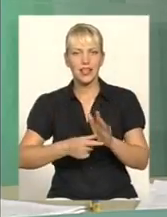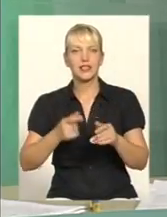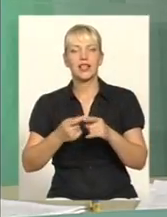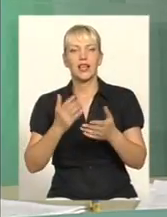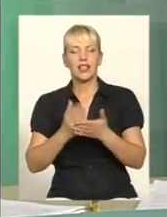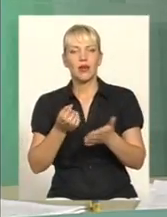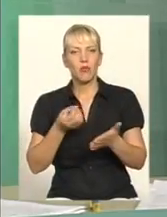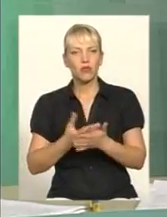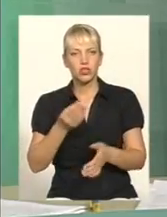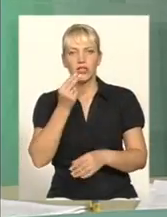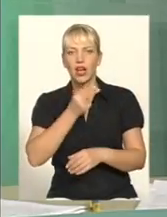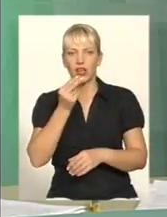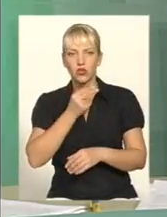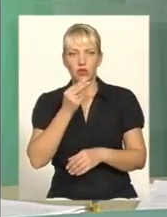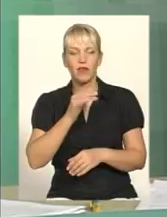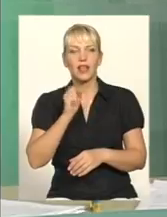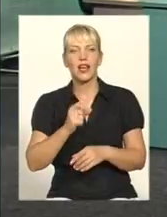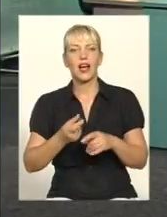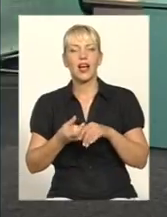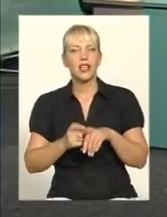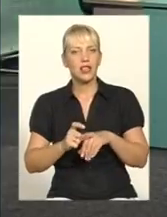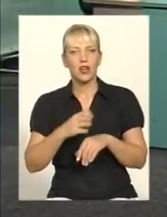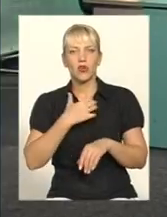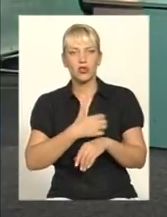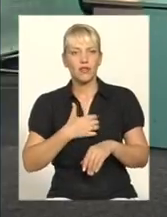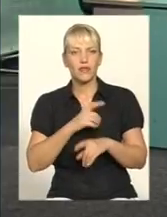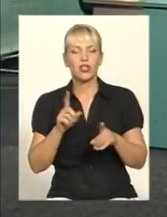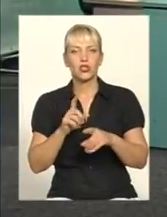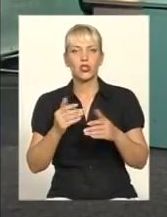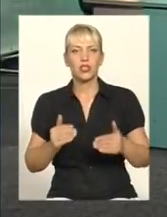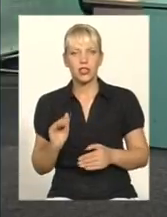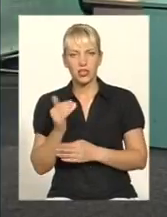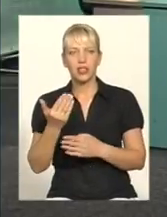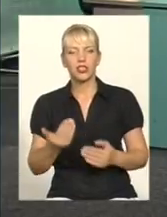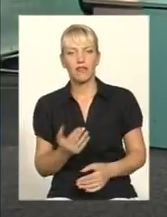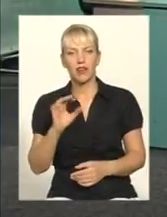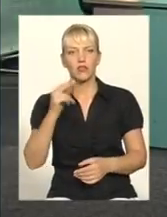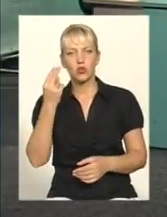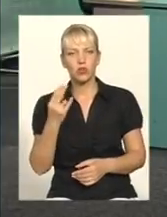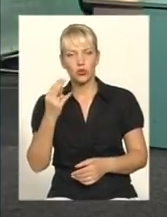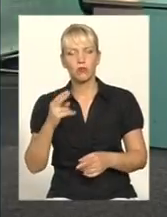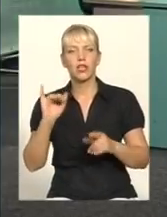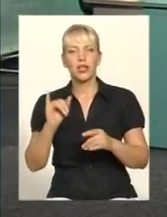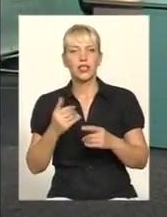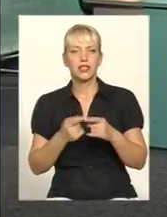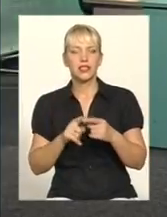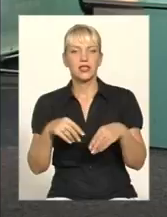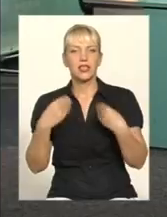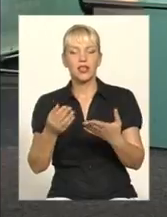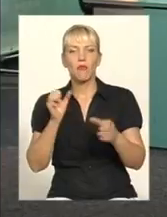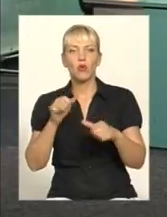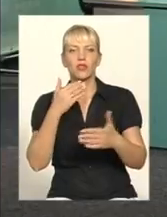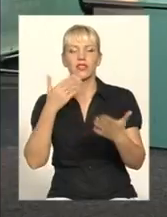повноцінне харчування. А саме основне, це дитина живе в цьому соціумі, в соціумі цих дітей, і вони дають можливість їм